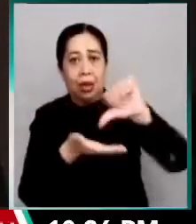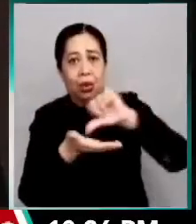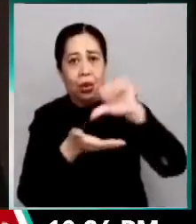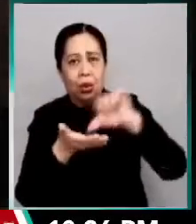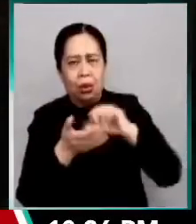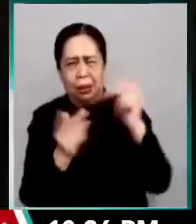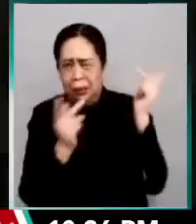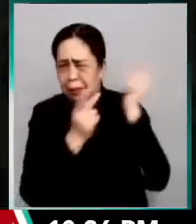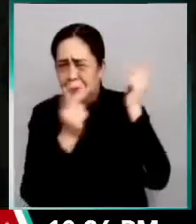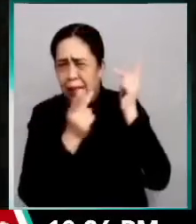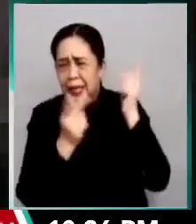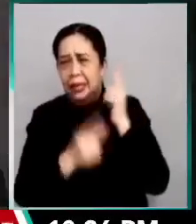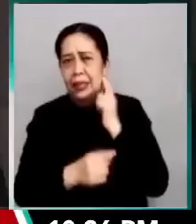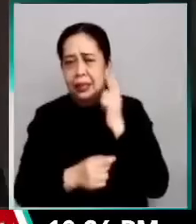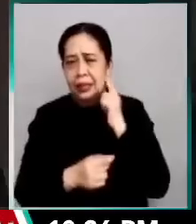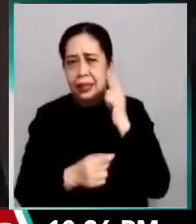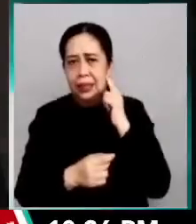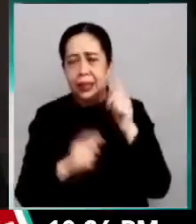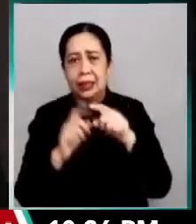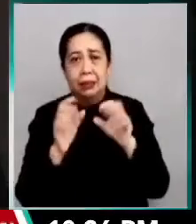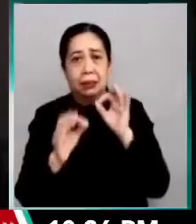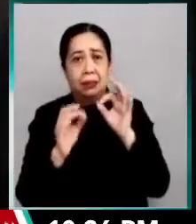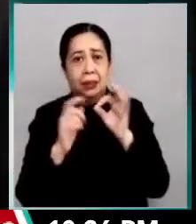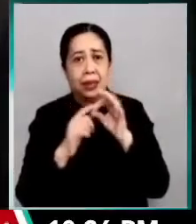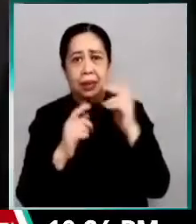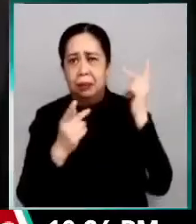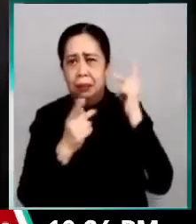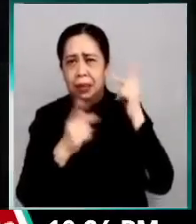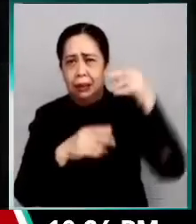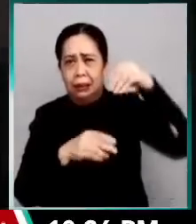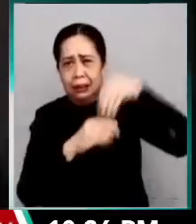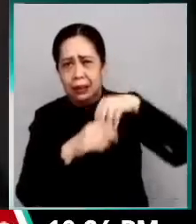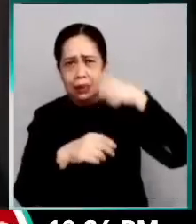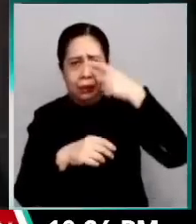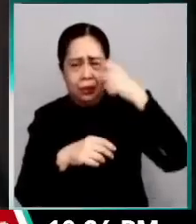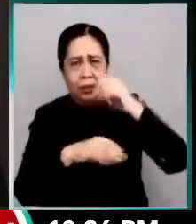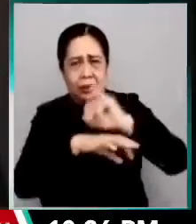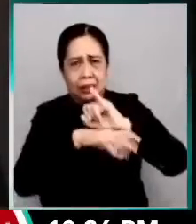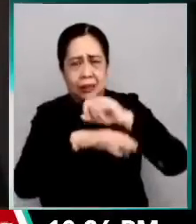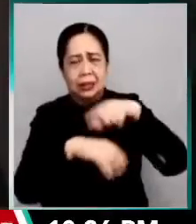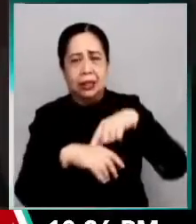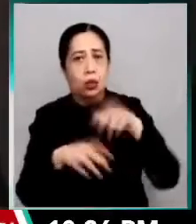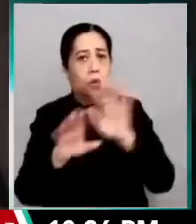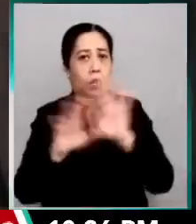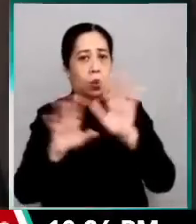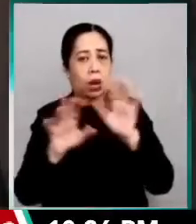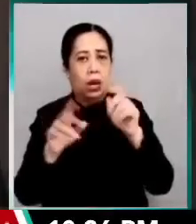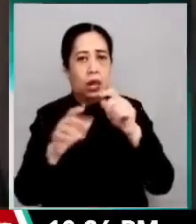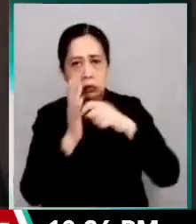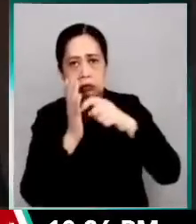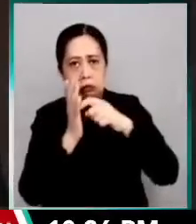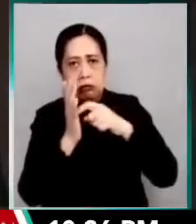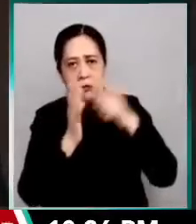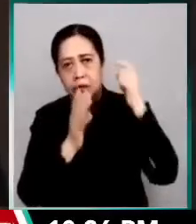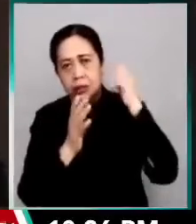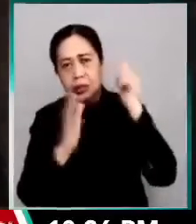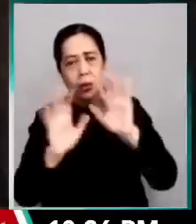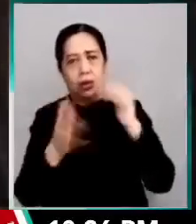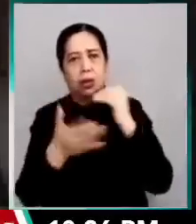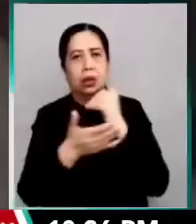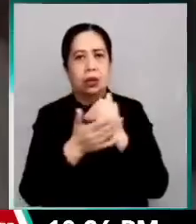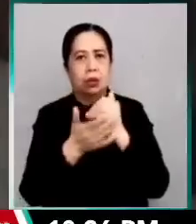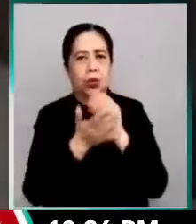sa tenga, lalo na kapag nagkasugat na dahil sa insekto. Huwag din daw basta kalikuti ng tenga para maiwasan ang